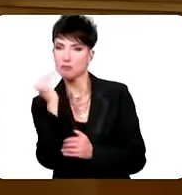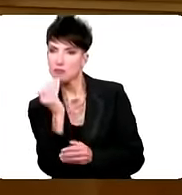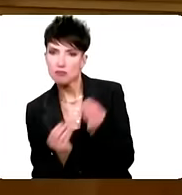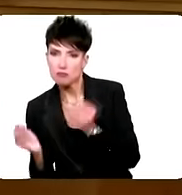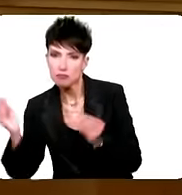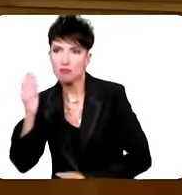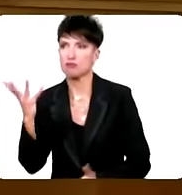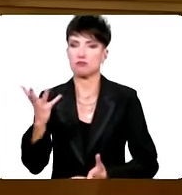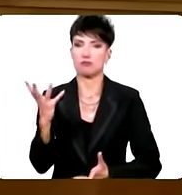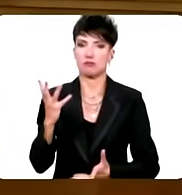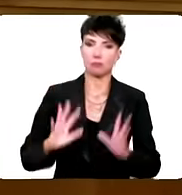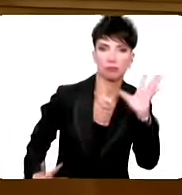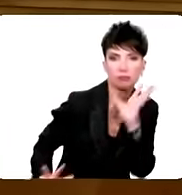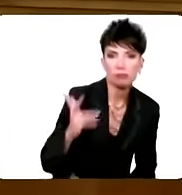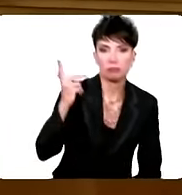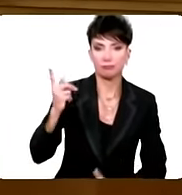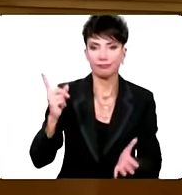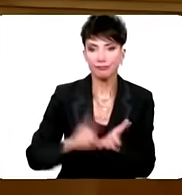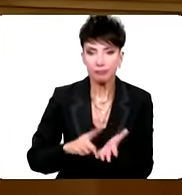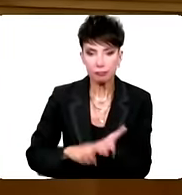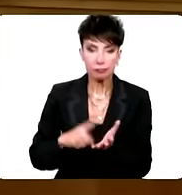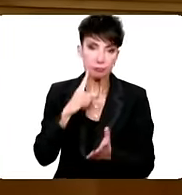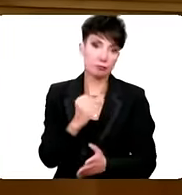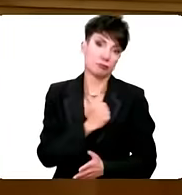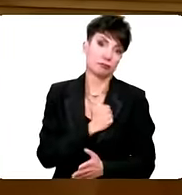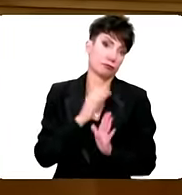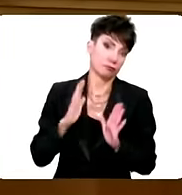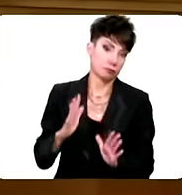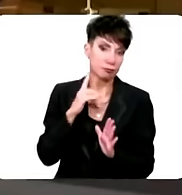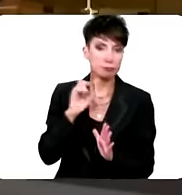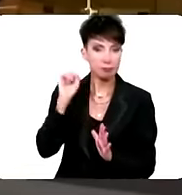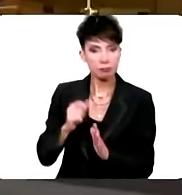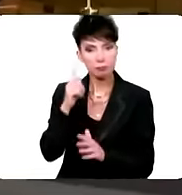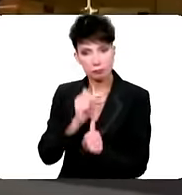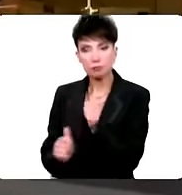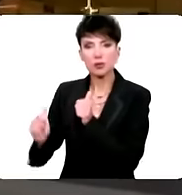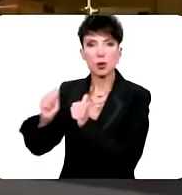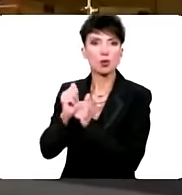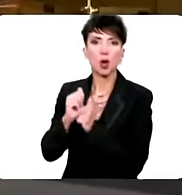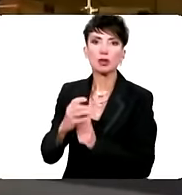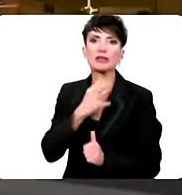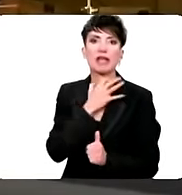εκείνα της πολιτικής τα οποία θέλω να προτεραιοποιήσω για